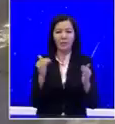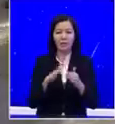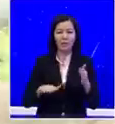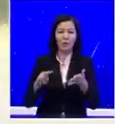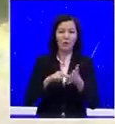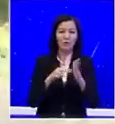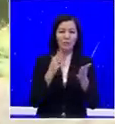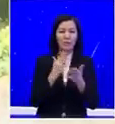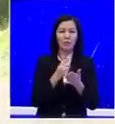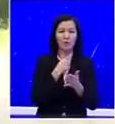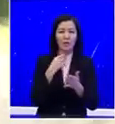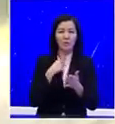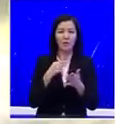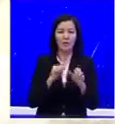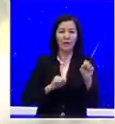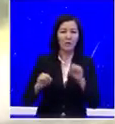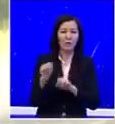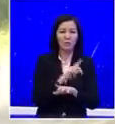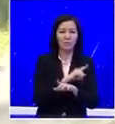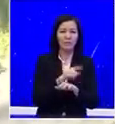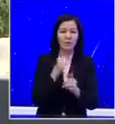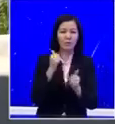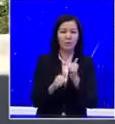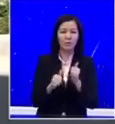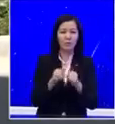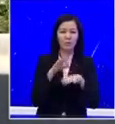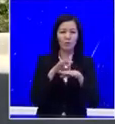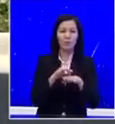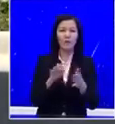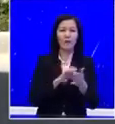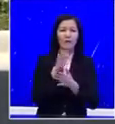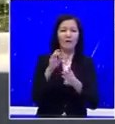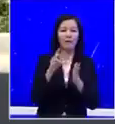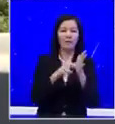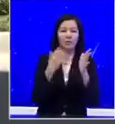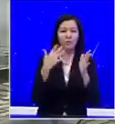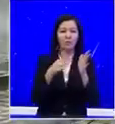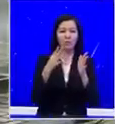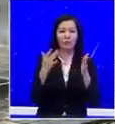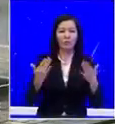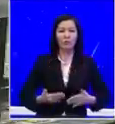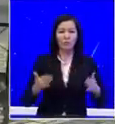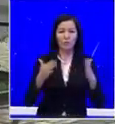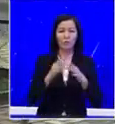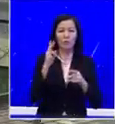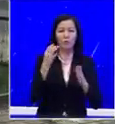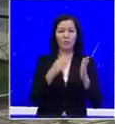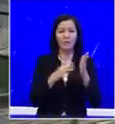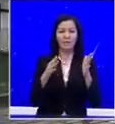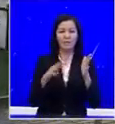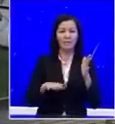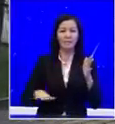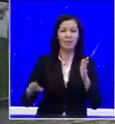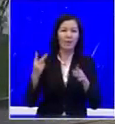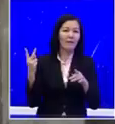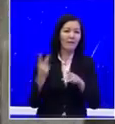тұр. Айта кетейік, Талдықорғанда дезинфекция жұмыстары күн сайын жүргізіледі. Қаладағы 753 тұрғын үй, 248 аула екінші